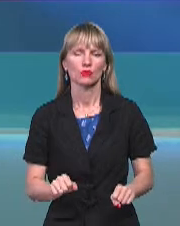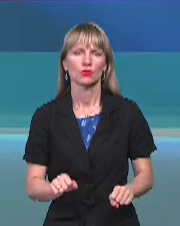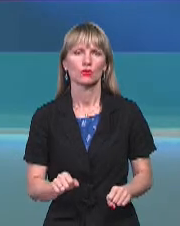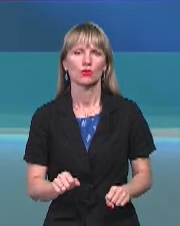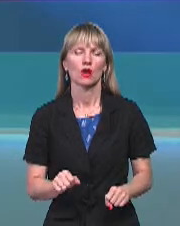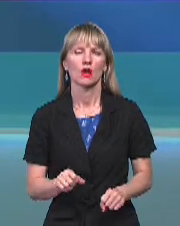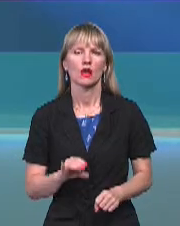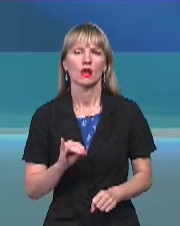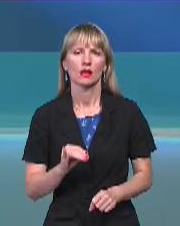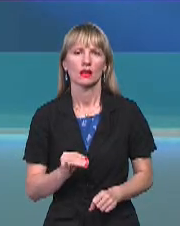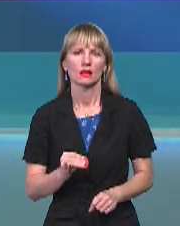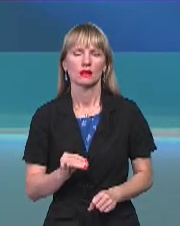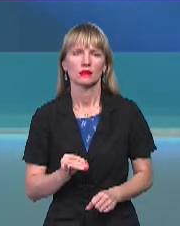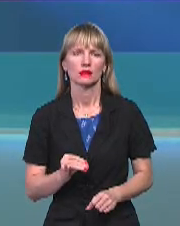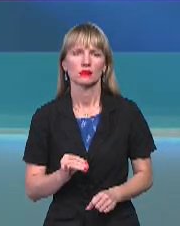дійшли